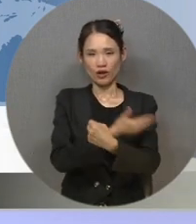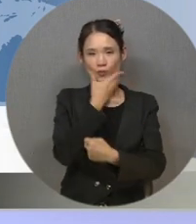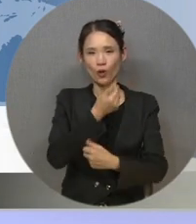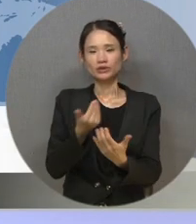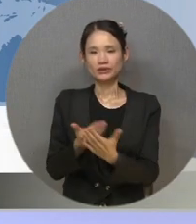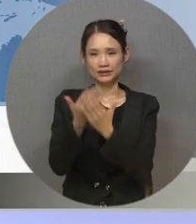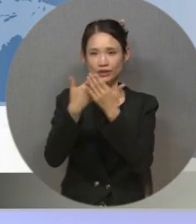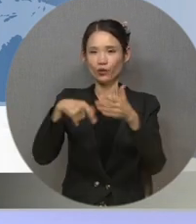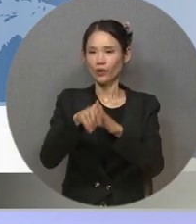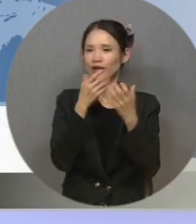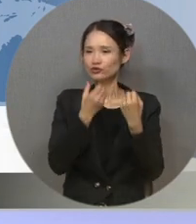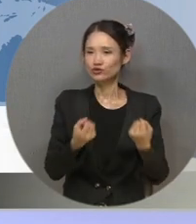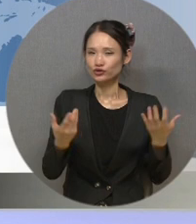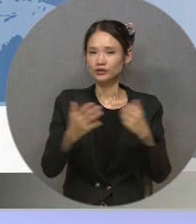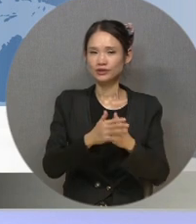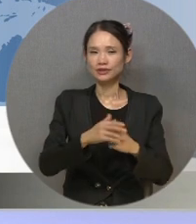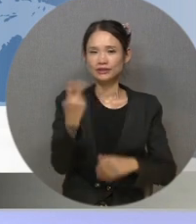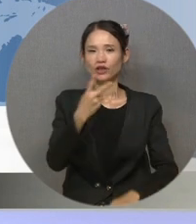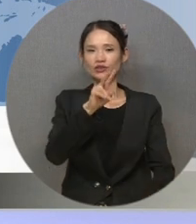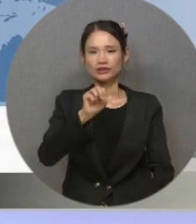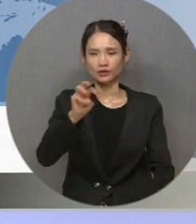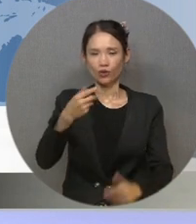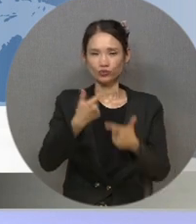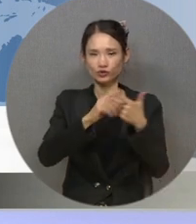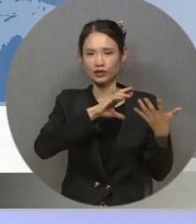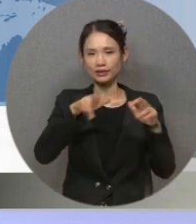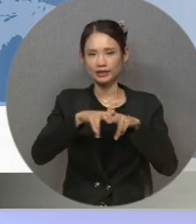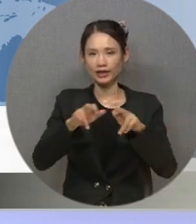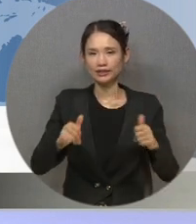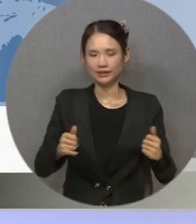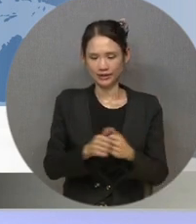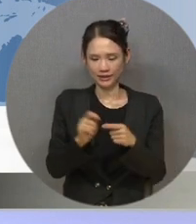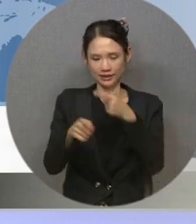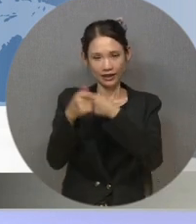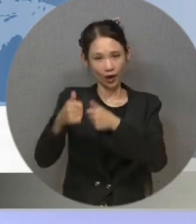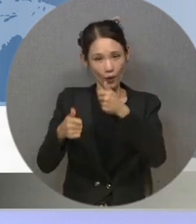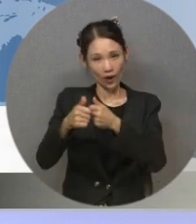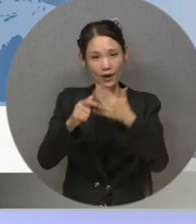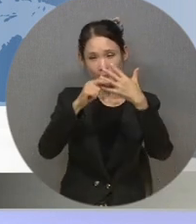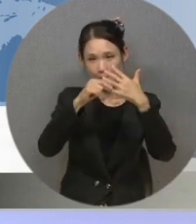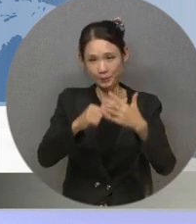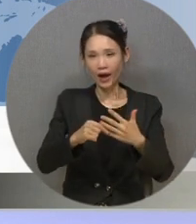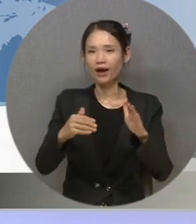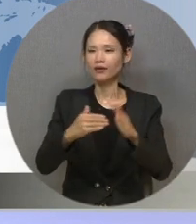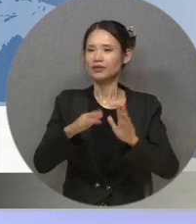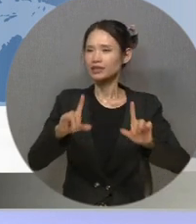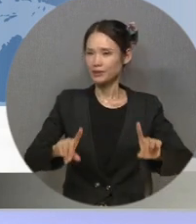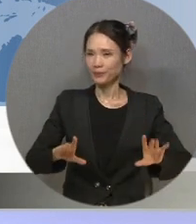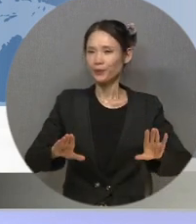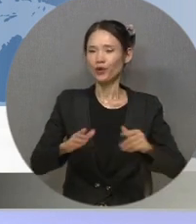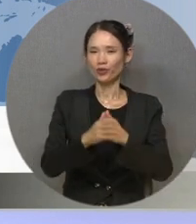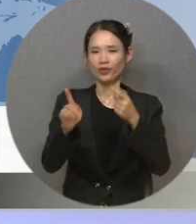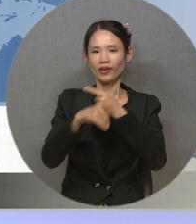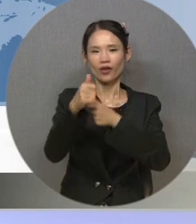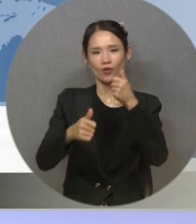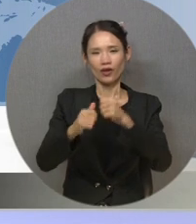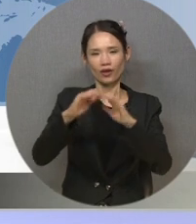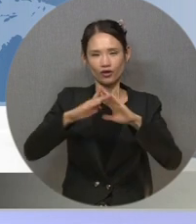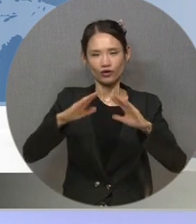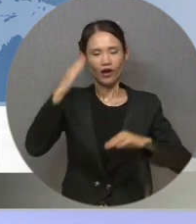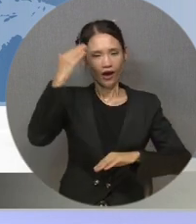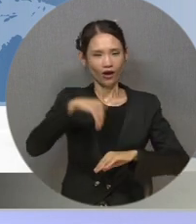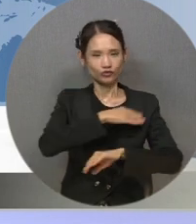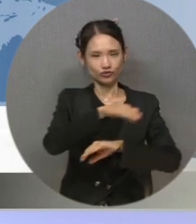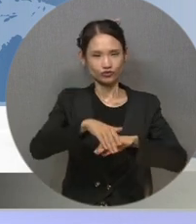축제 2023 부산 세계장애인대회가 막을 내렸습니다. 이번 대회는 국내외 장애계의 교류와